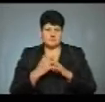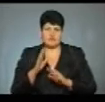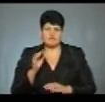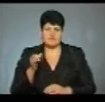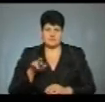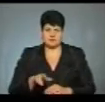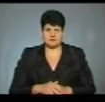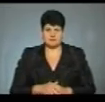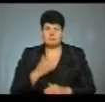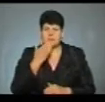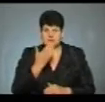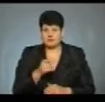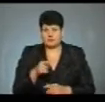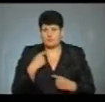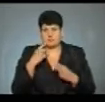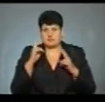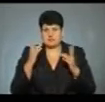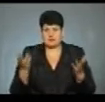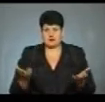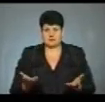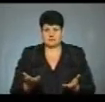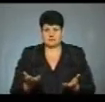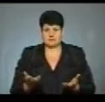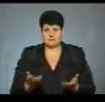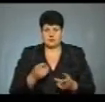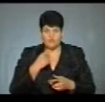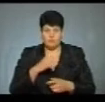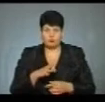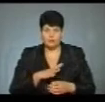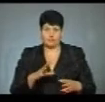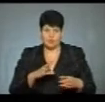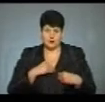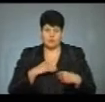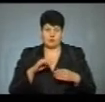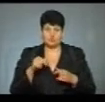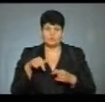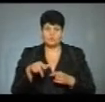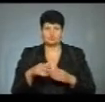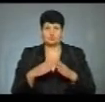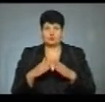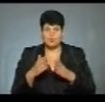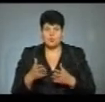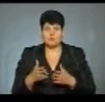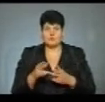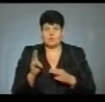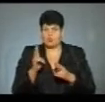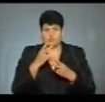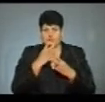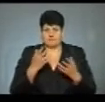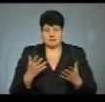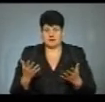Вівся. Та питалися, вони кажуть, ми не знаємо. Вони кажуть, він був з нами, а потім каже, я йду додому, каже, мені нікого не